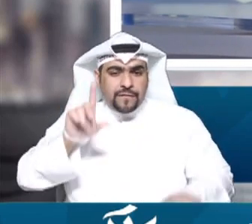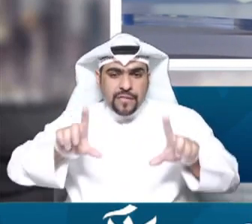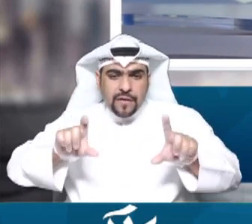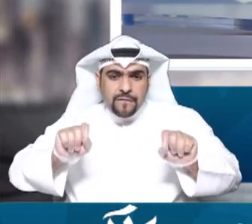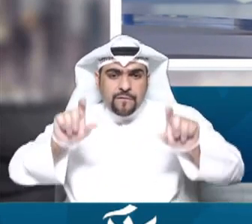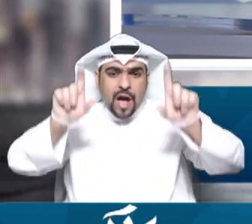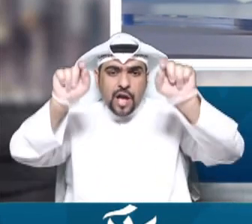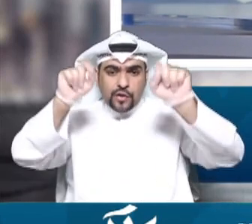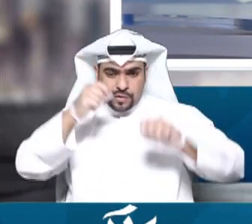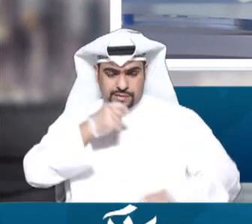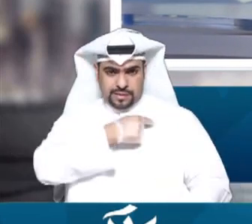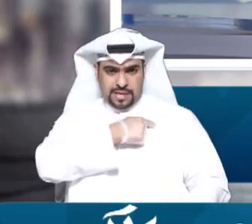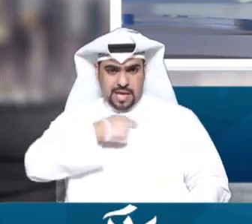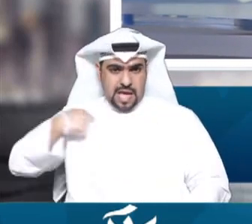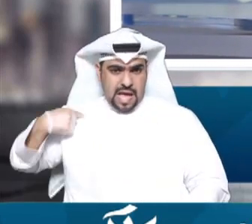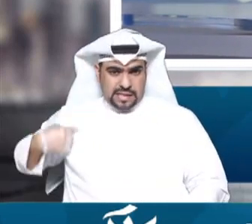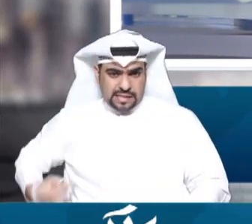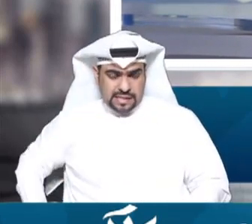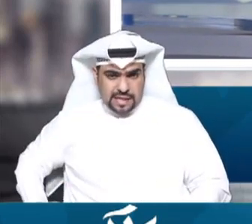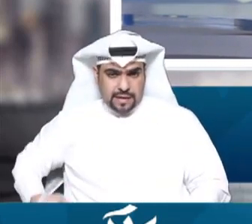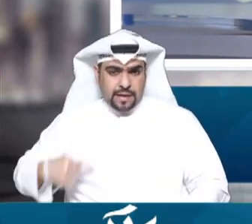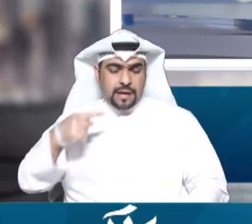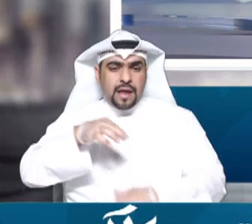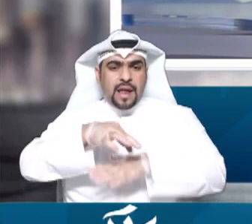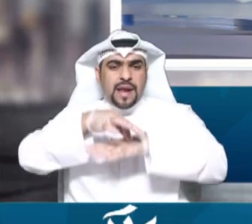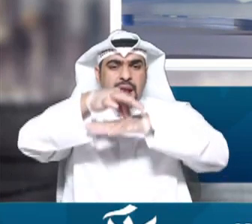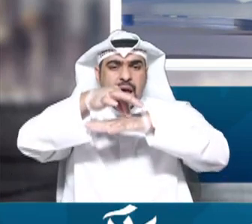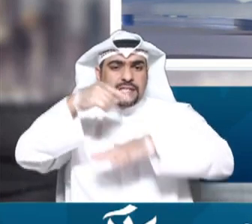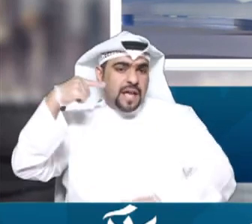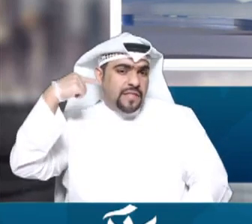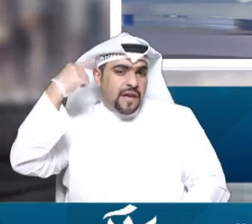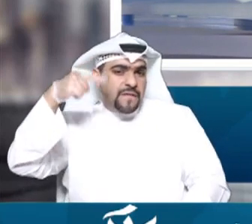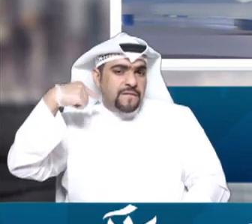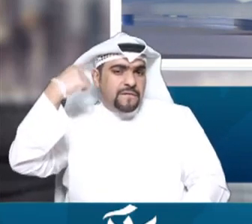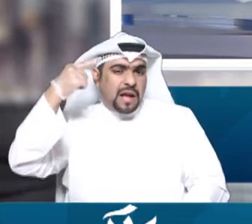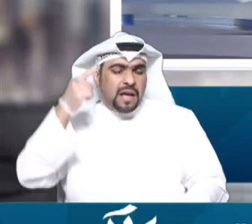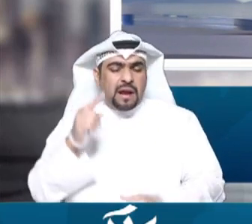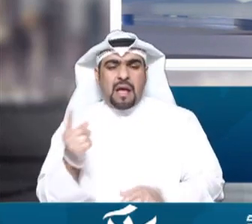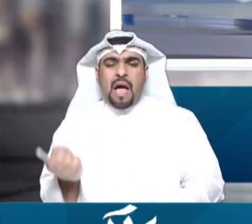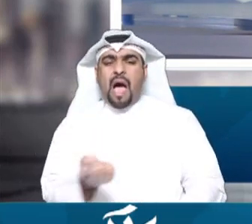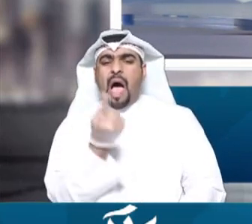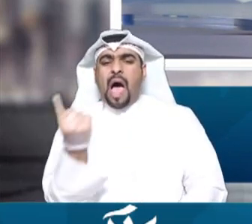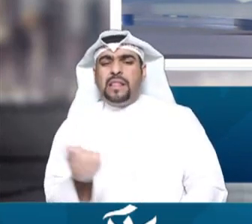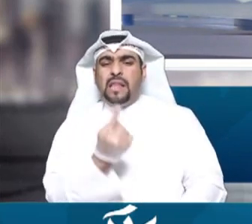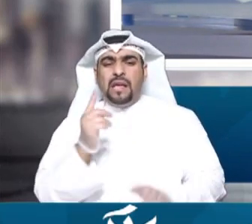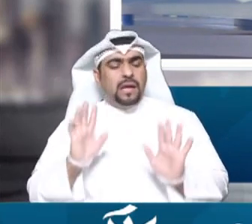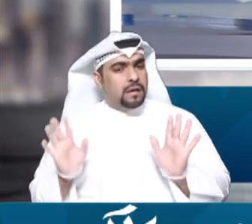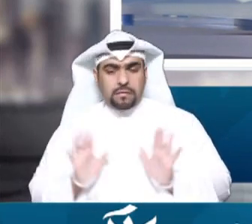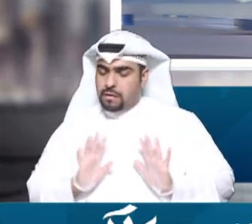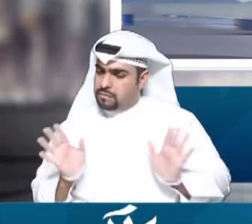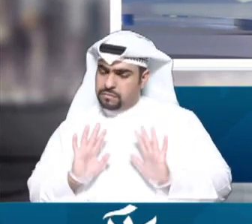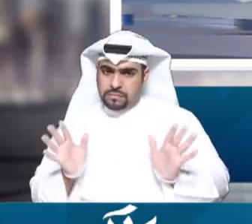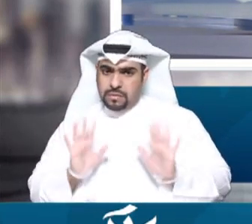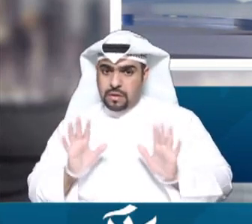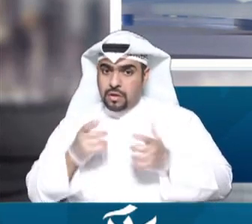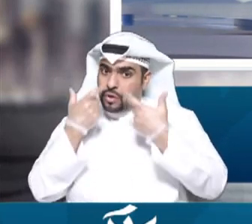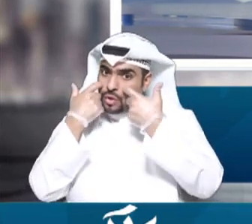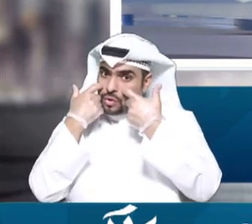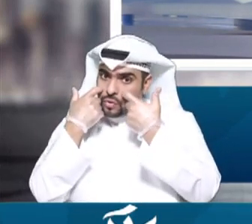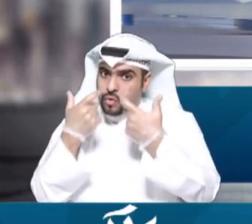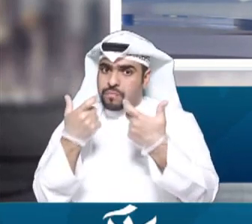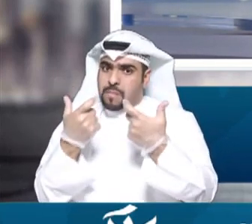بالفعل. نعم. كورونا مرض مخادع، يعني احنا